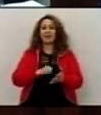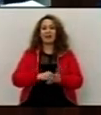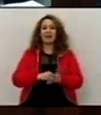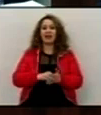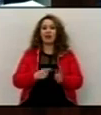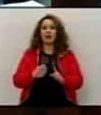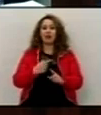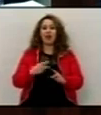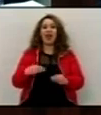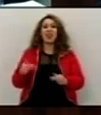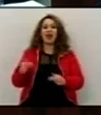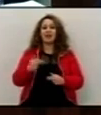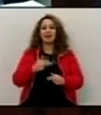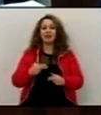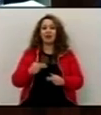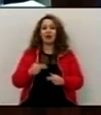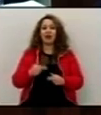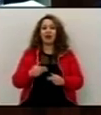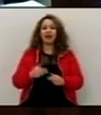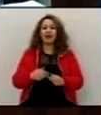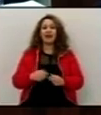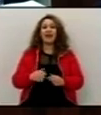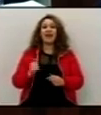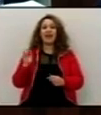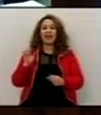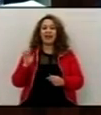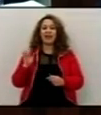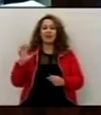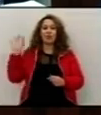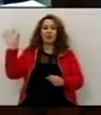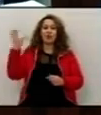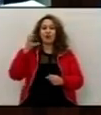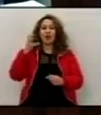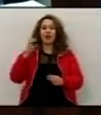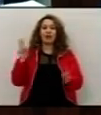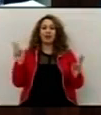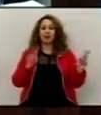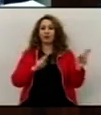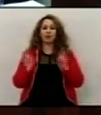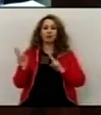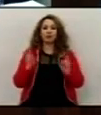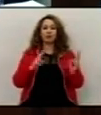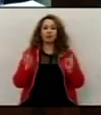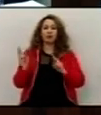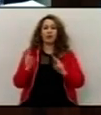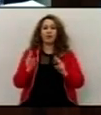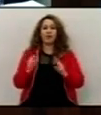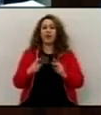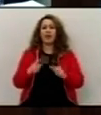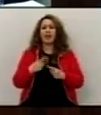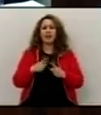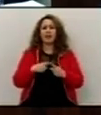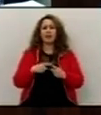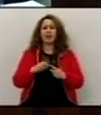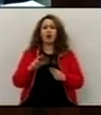الطبيعية من طاقات متجددة خاصة الشمس والرياح، وحتى استغلال بعض الطاقات على مستوى المزارع